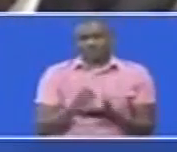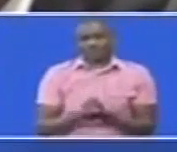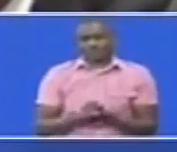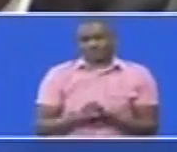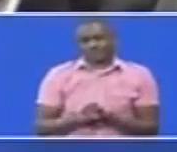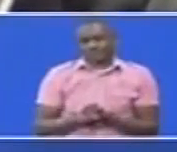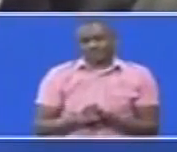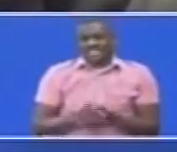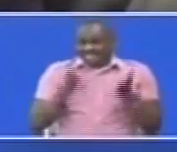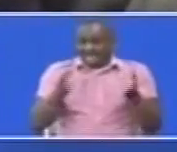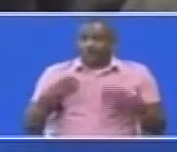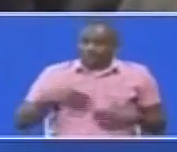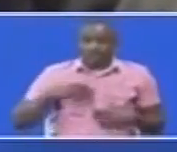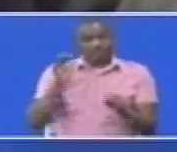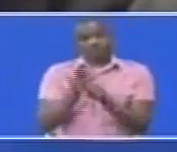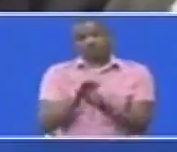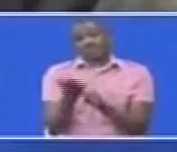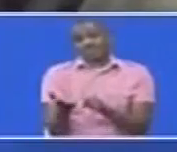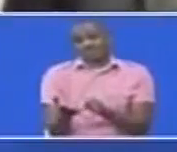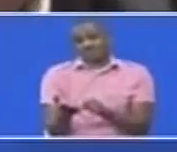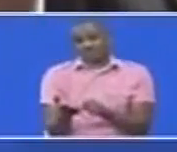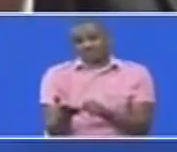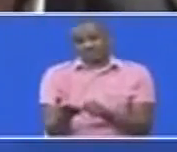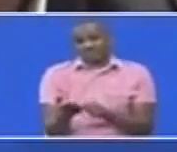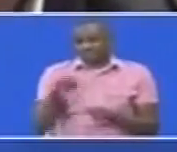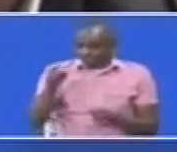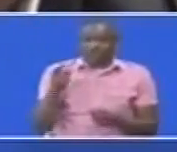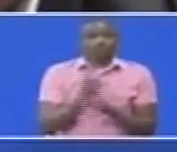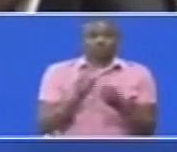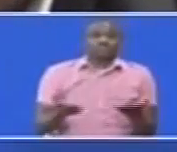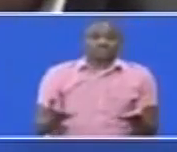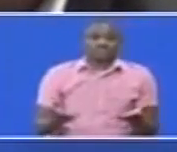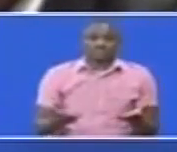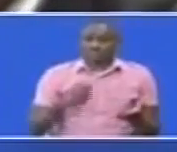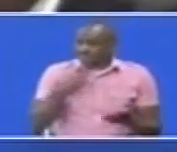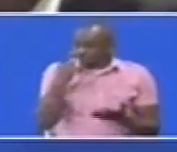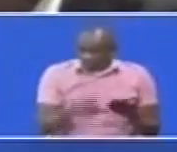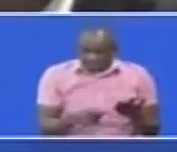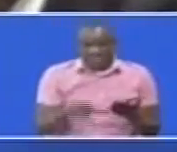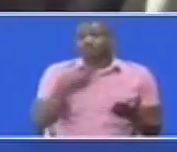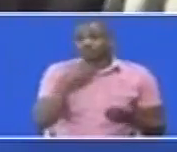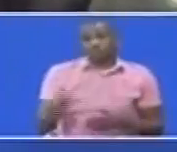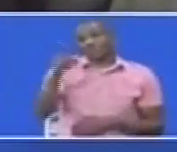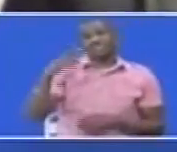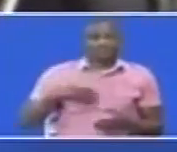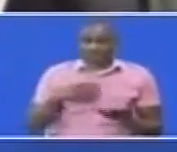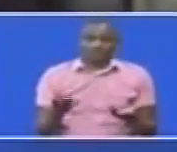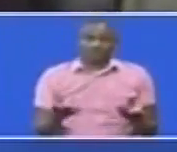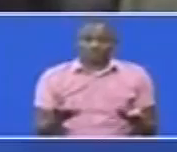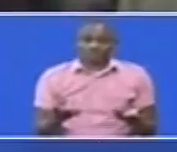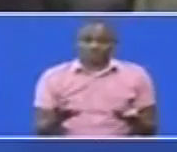mashamba. Sasa watu wamekuwa wengi. Na hao ndio wenyewe na analete. Alafu akasema hatutaki hii watu na ameuzia